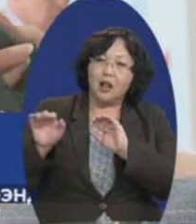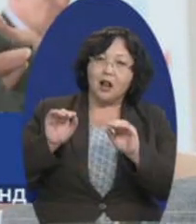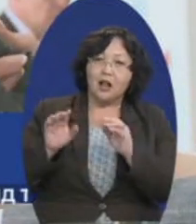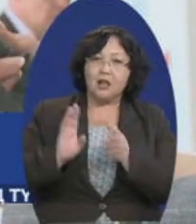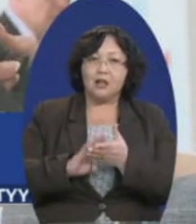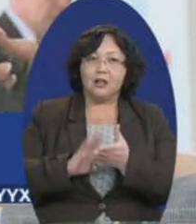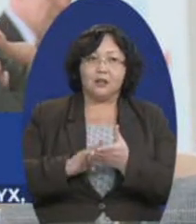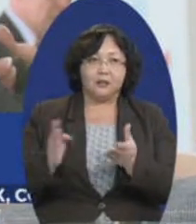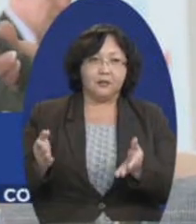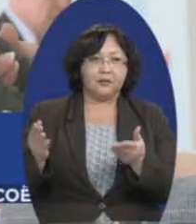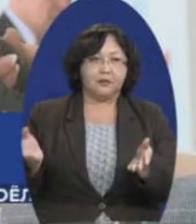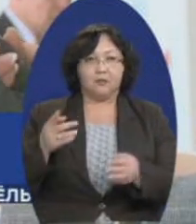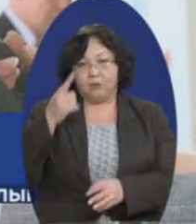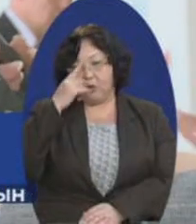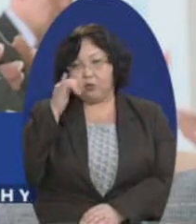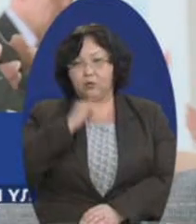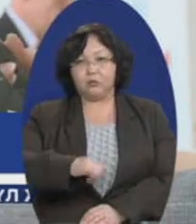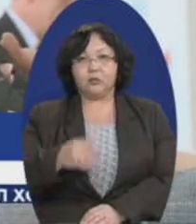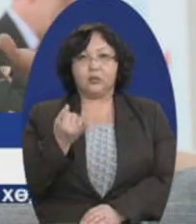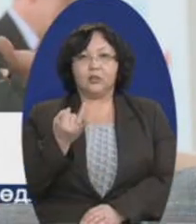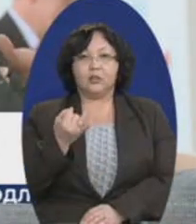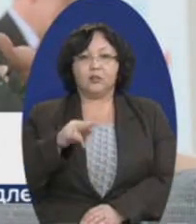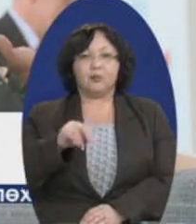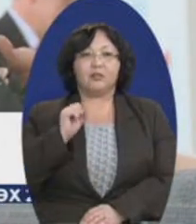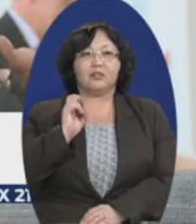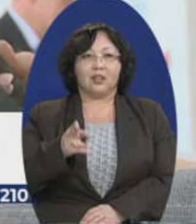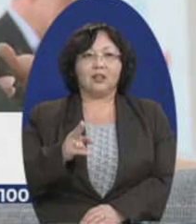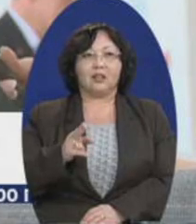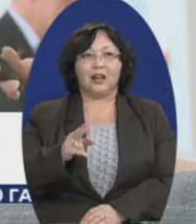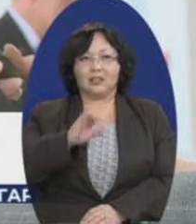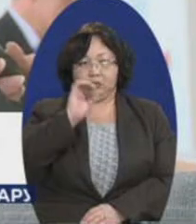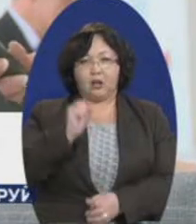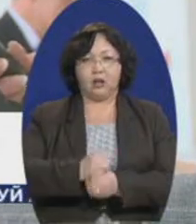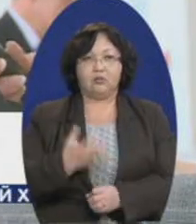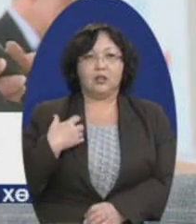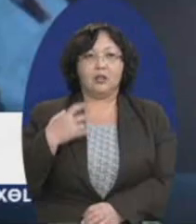хувьд бас одоо Монголын ипотекийн корпорацтай хамтран төсөл хэрэгжүүлэх одоо хөрөнгө боломжтой.